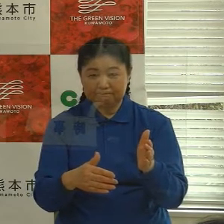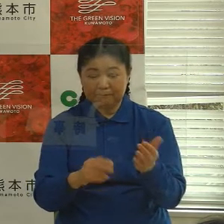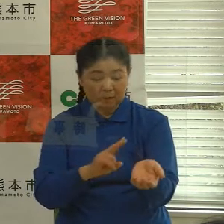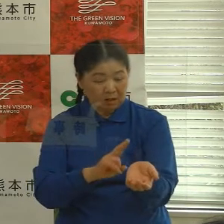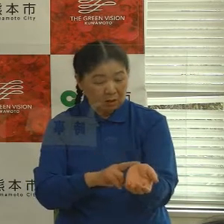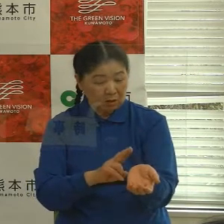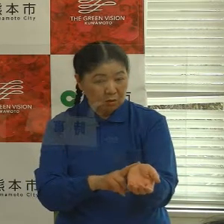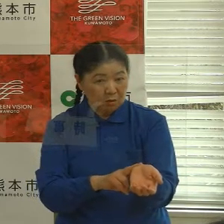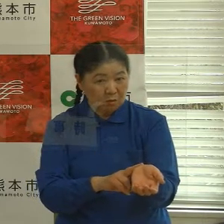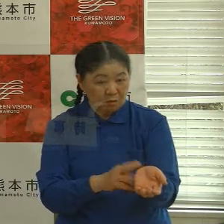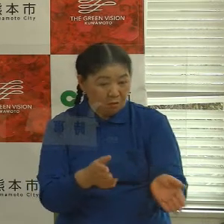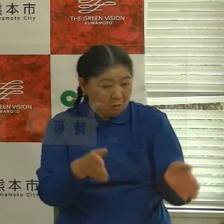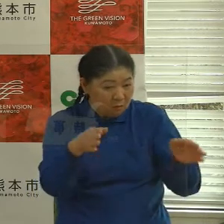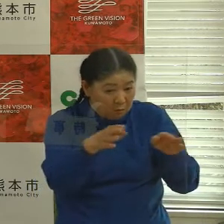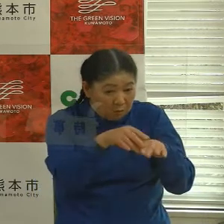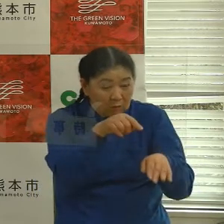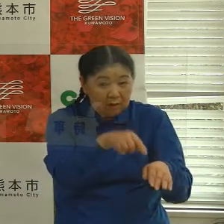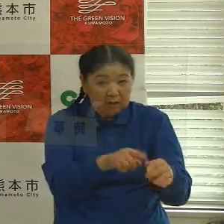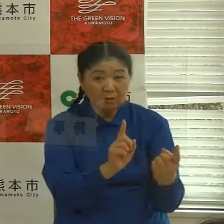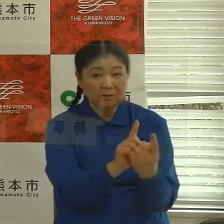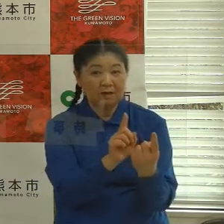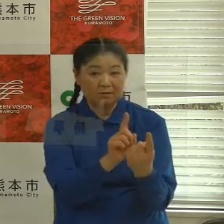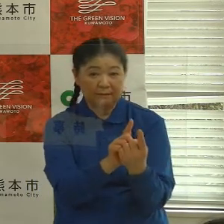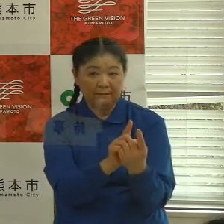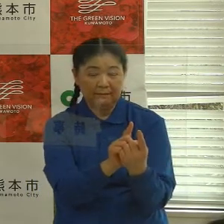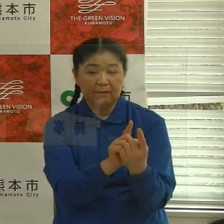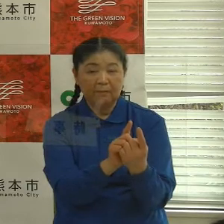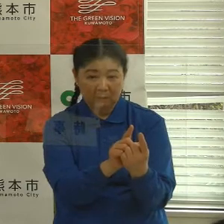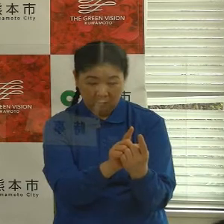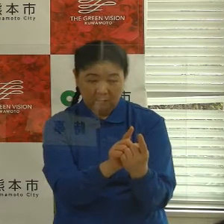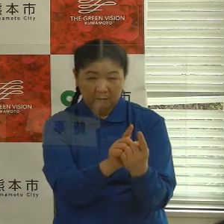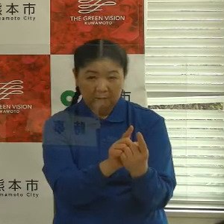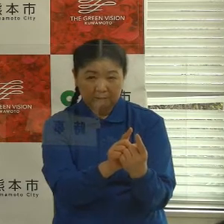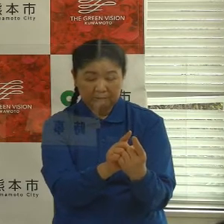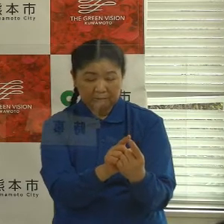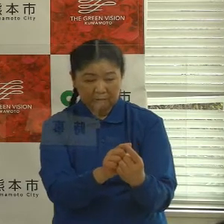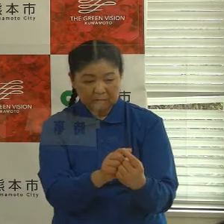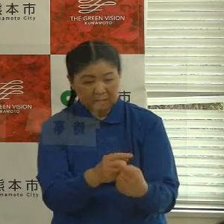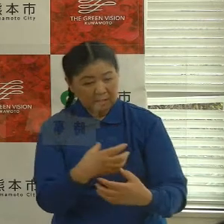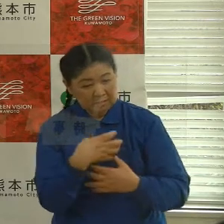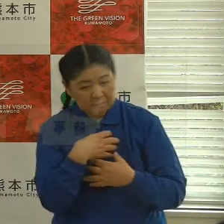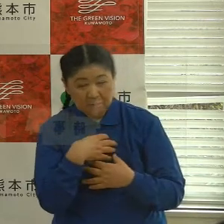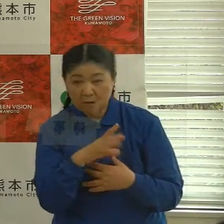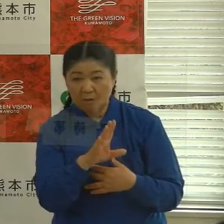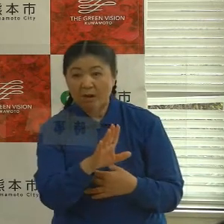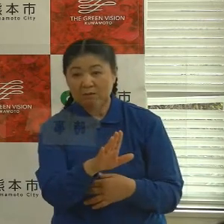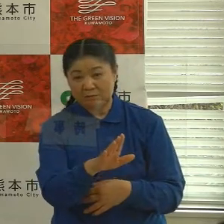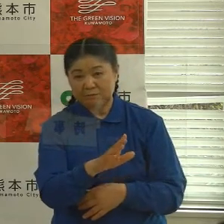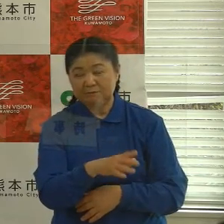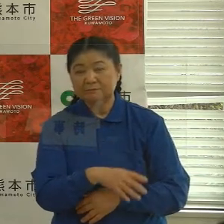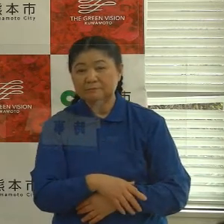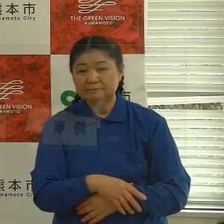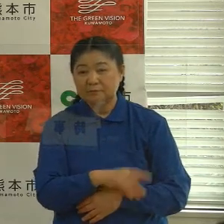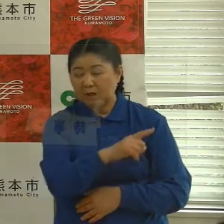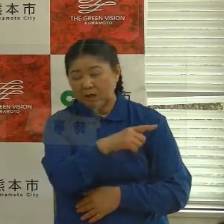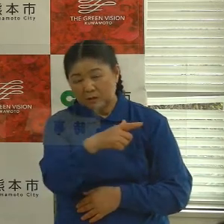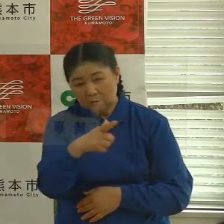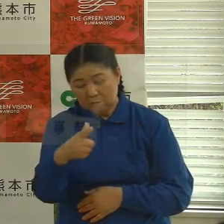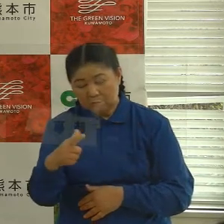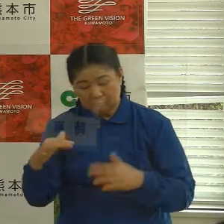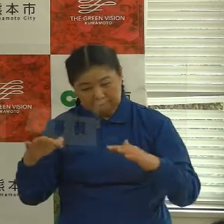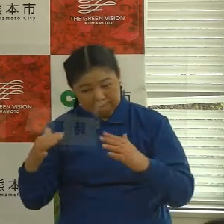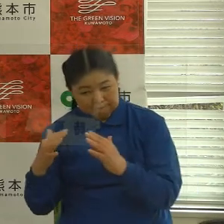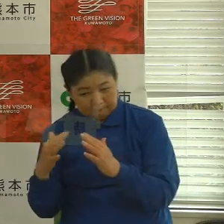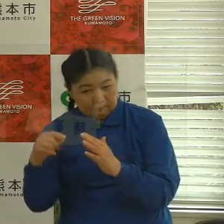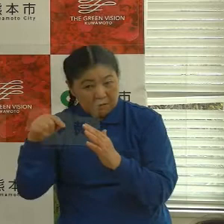医療提供体制も含めてですけれども、やはり非常にシビアな状況であったということも相当いろいろ検